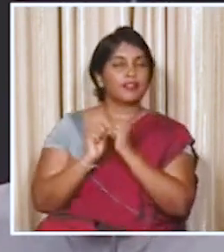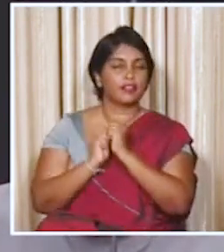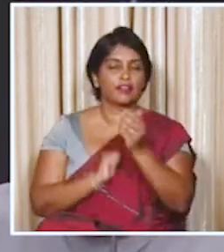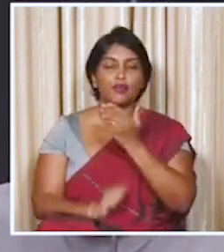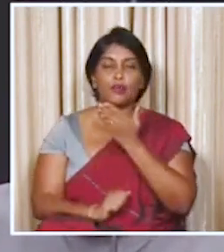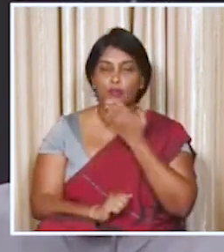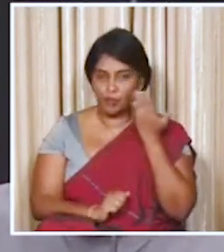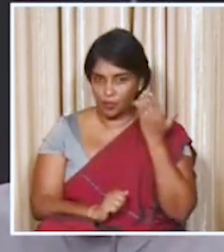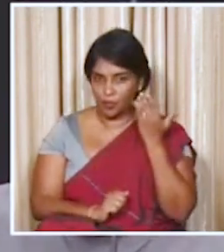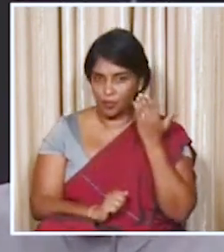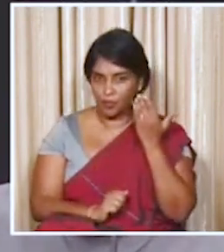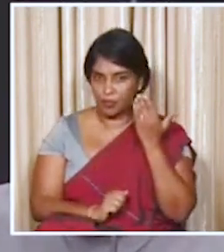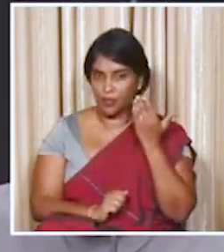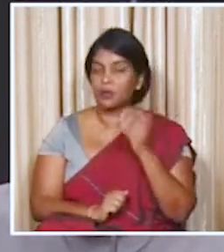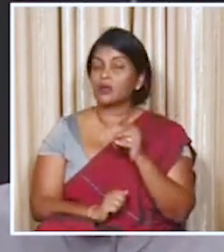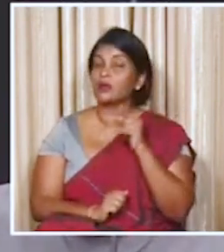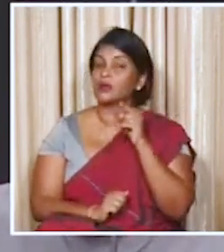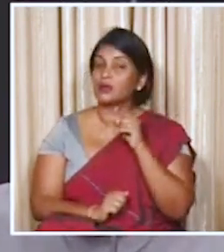buluan.